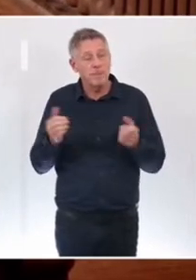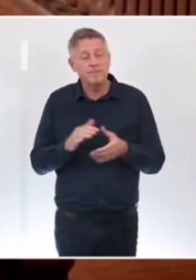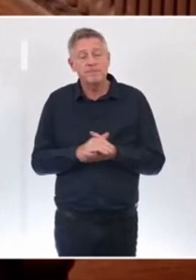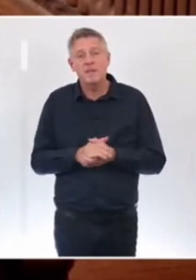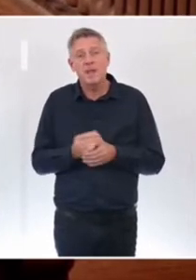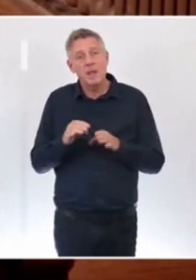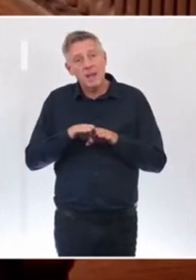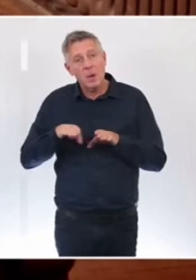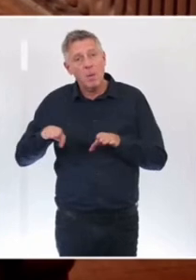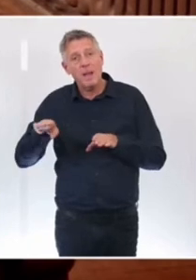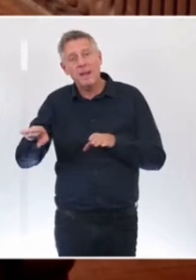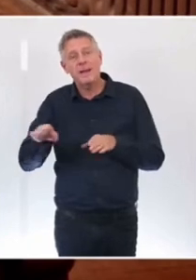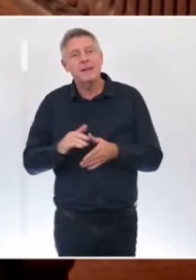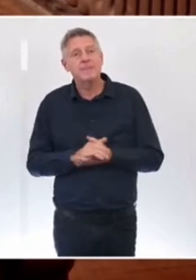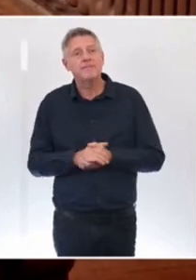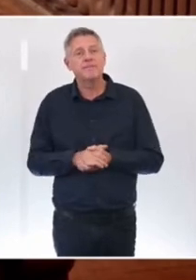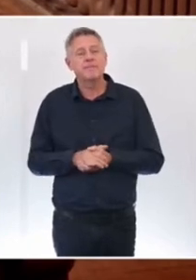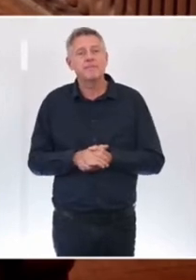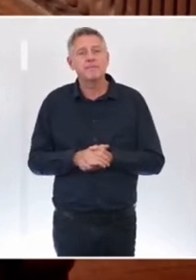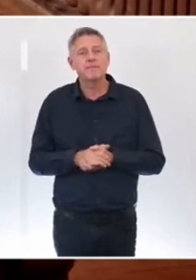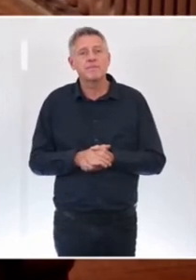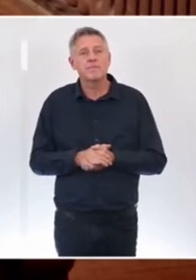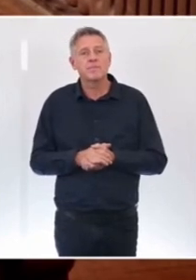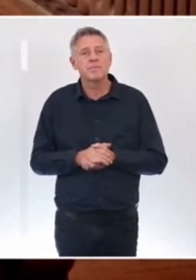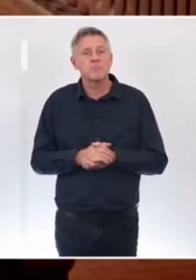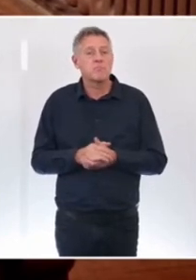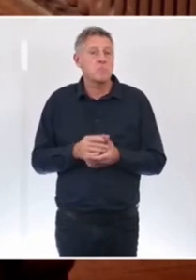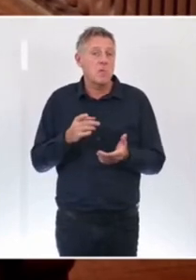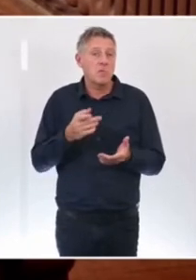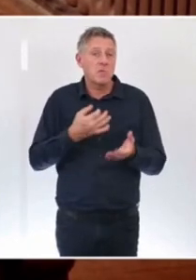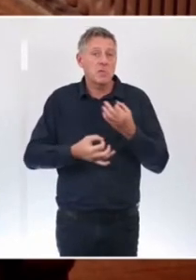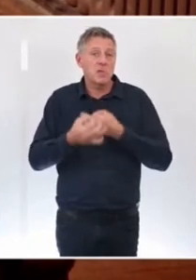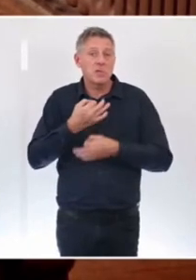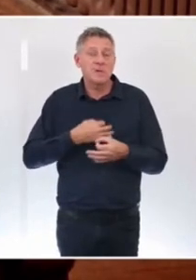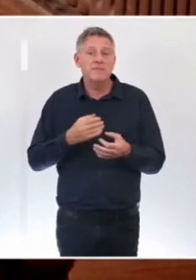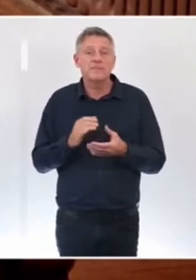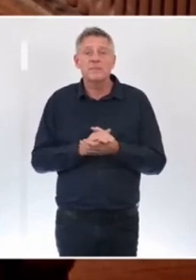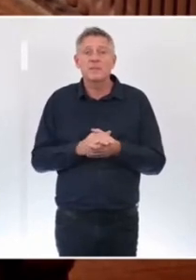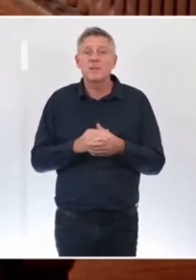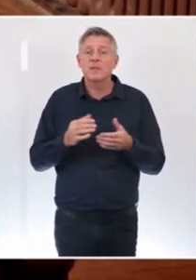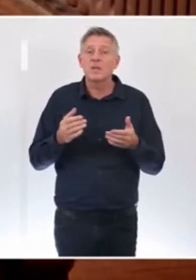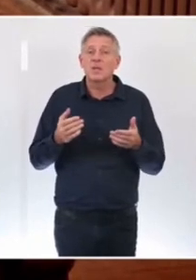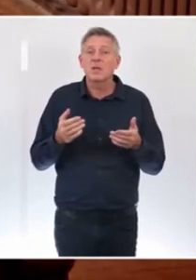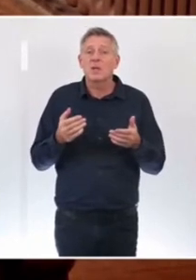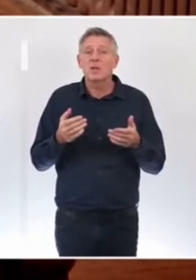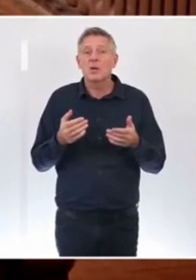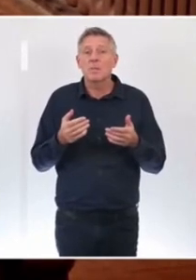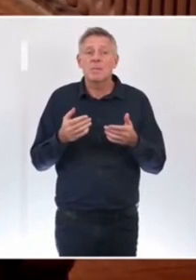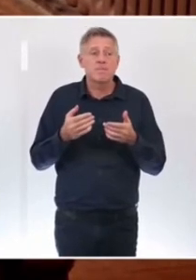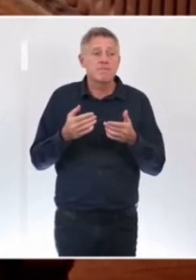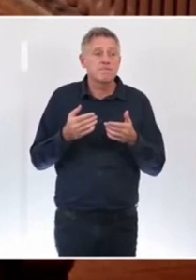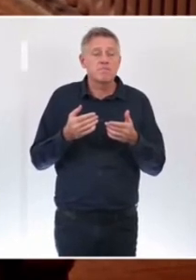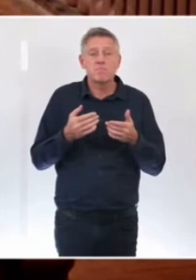côté de ça, vous indiquez que les dispositifs que vous mettez en œuvre,